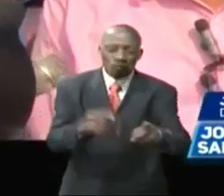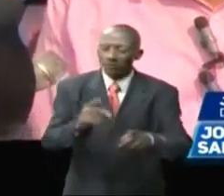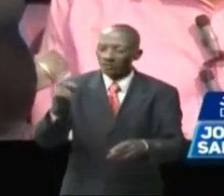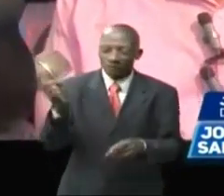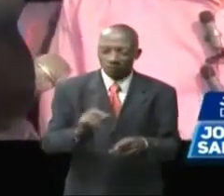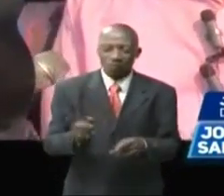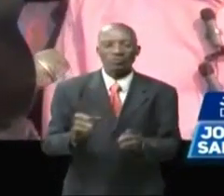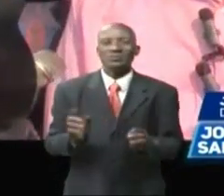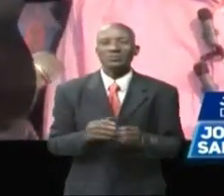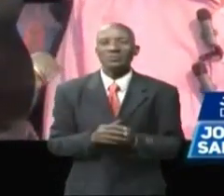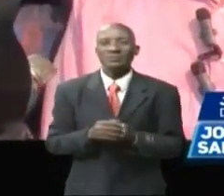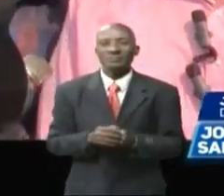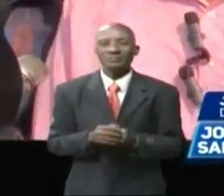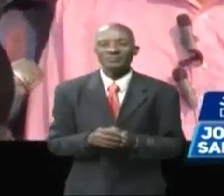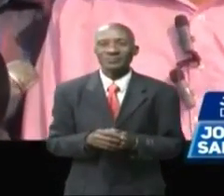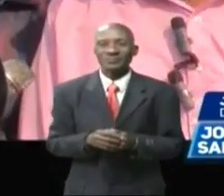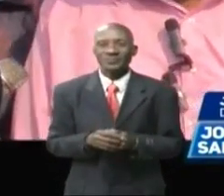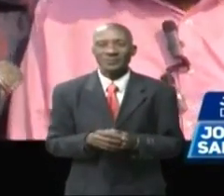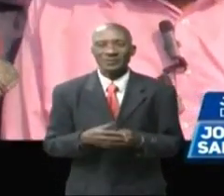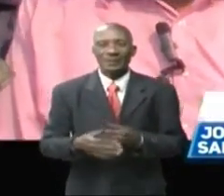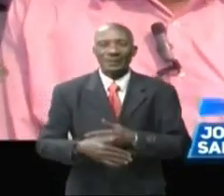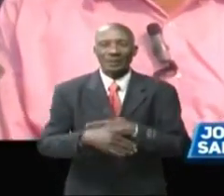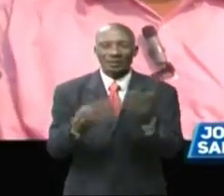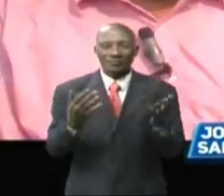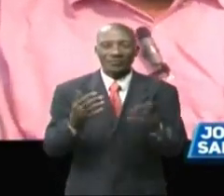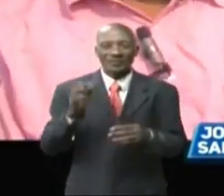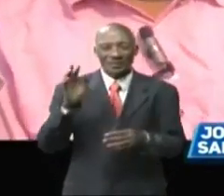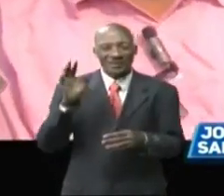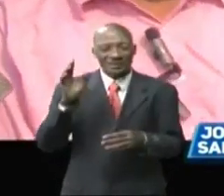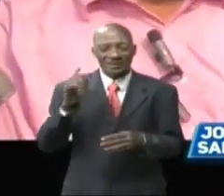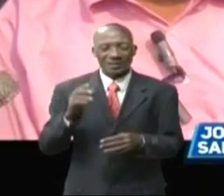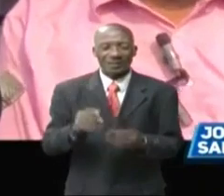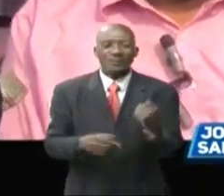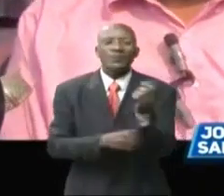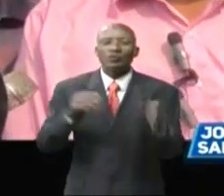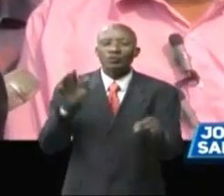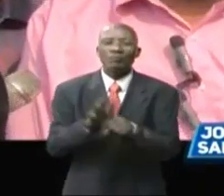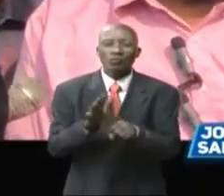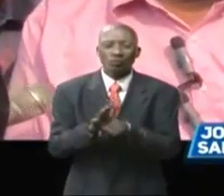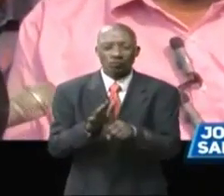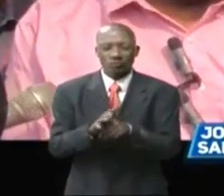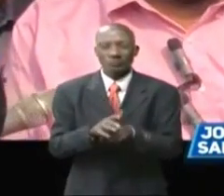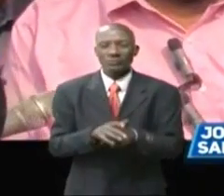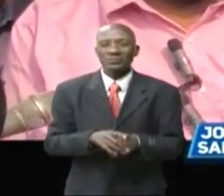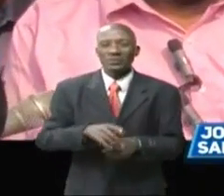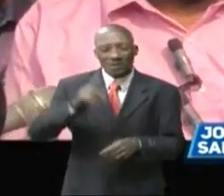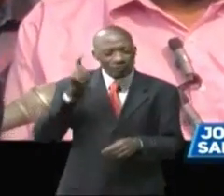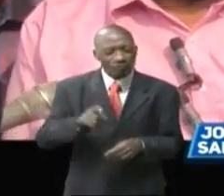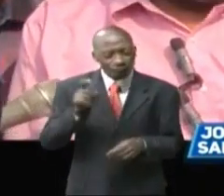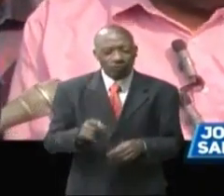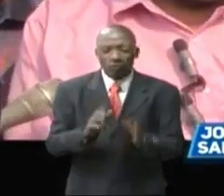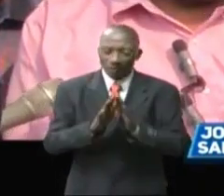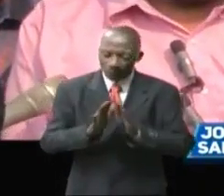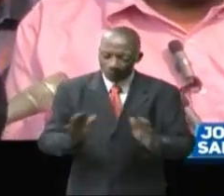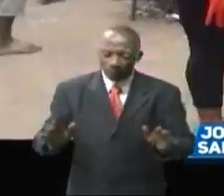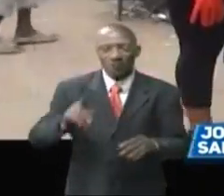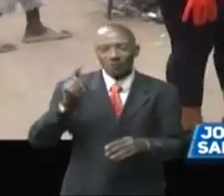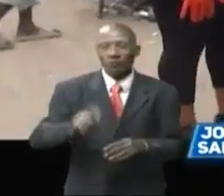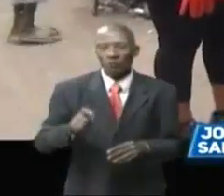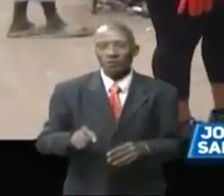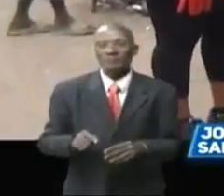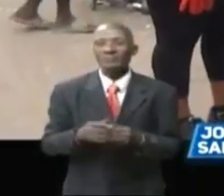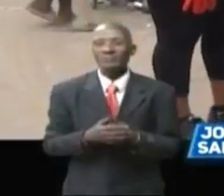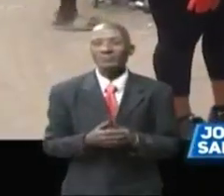de Kinshasa, avec plus de 15 millions d'habitants, mérite 5 usines Kintoko. Par